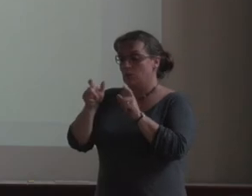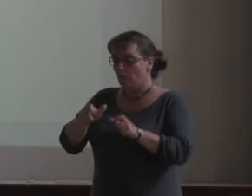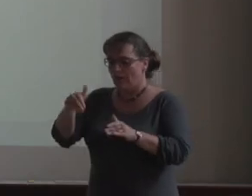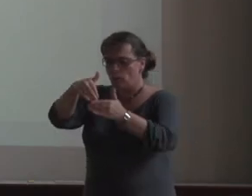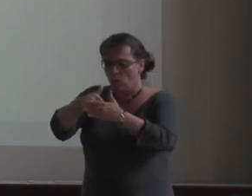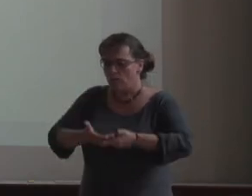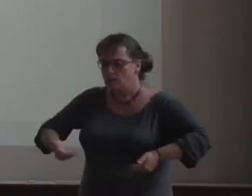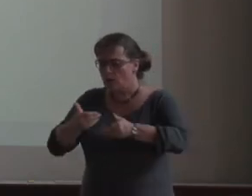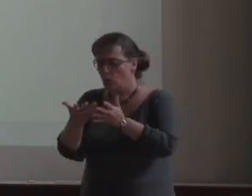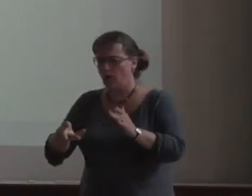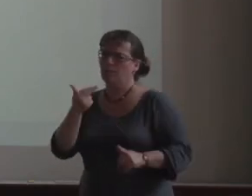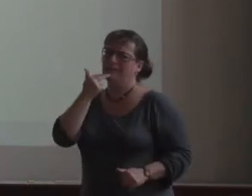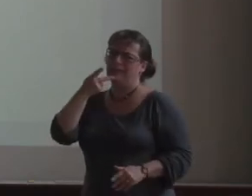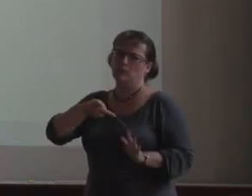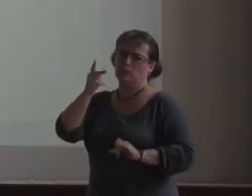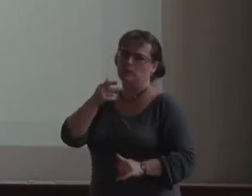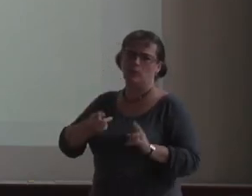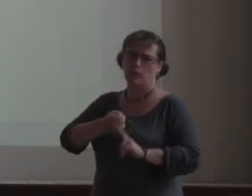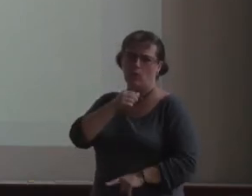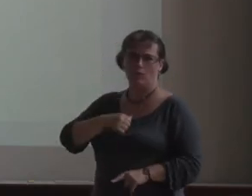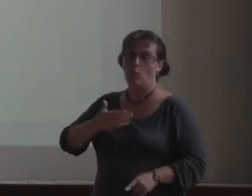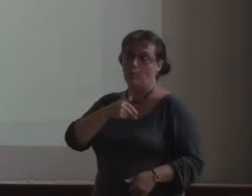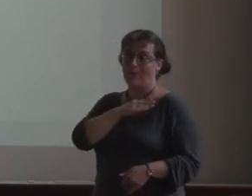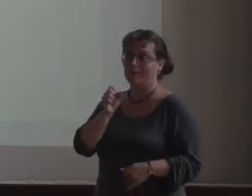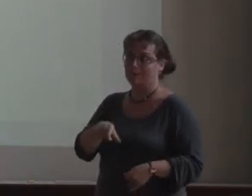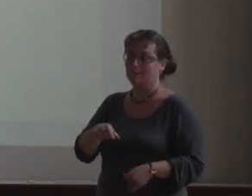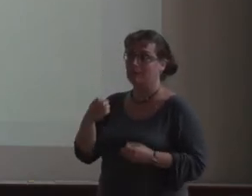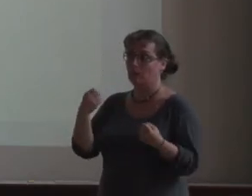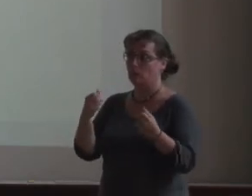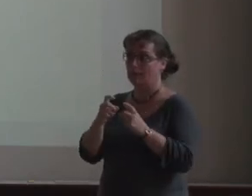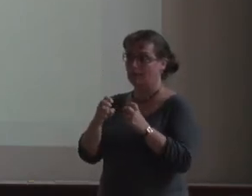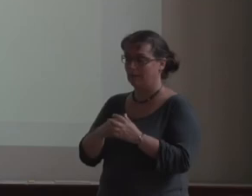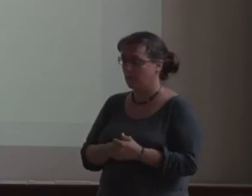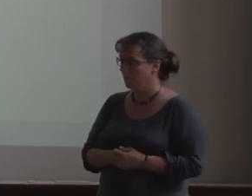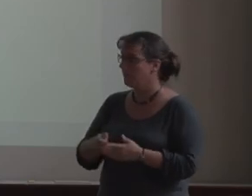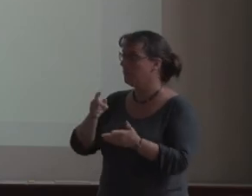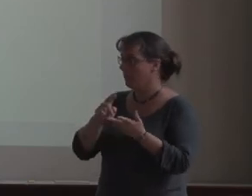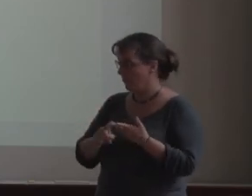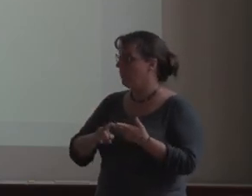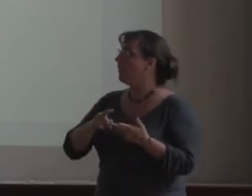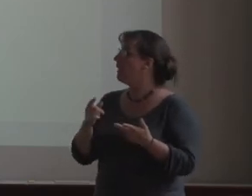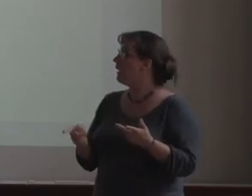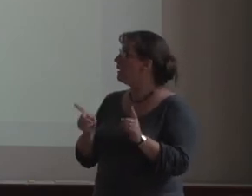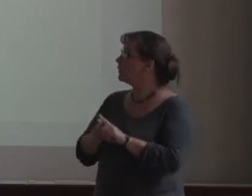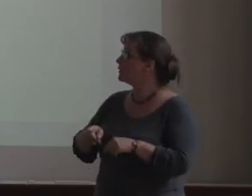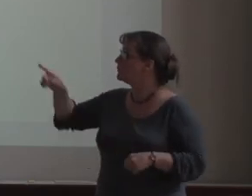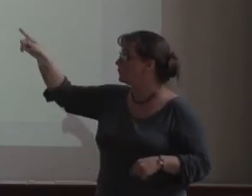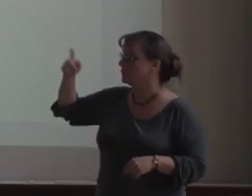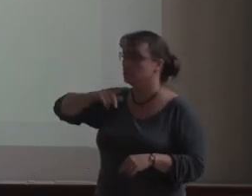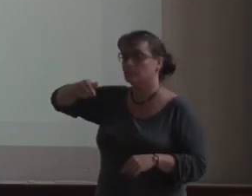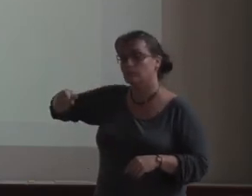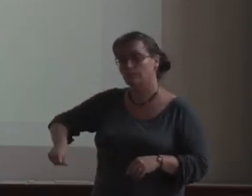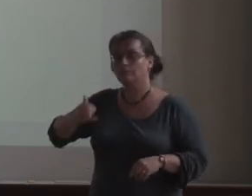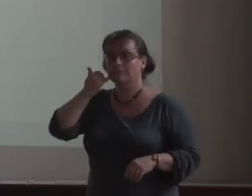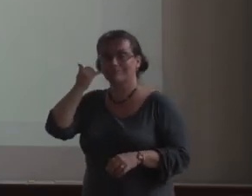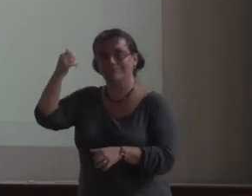Véhicule électrique oblige. On va avoir une fonctionnalité de téléphonie. Il y a un gros bouton sur la console qui